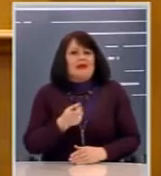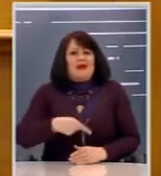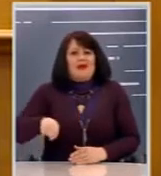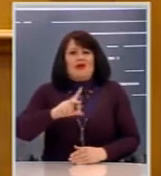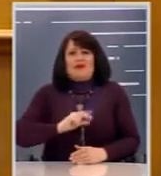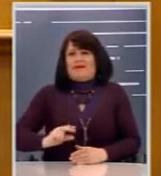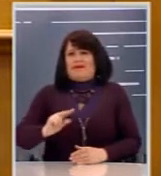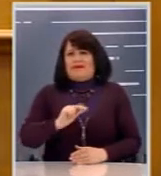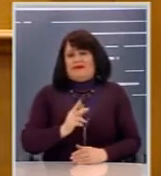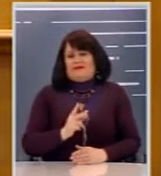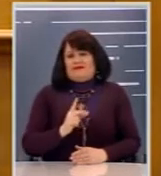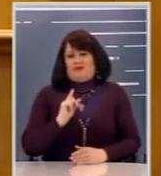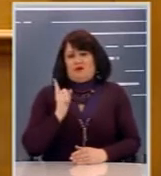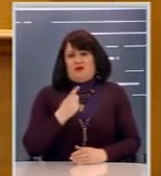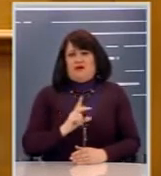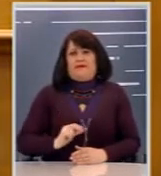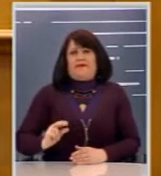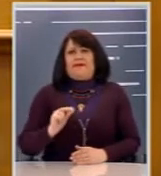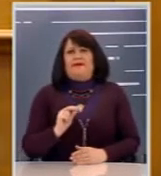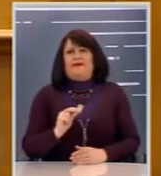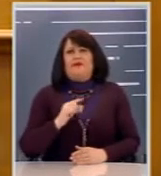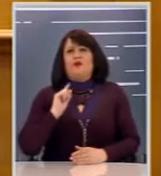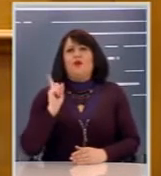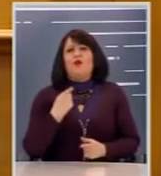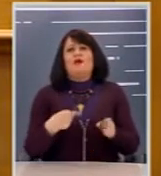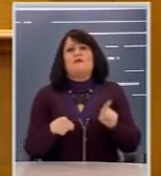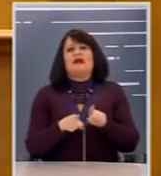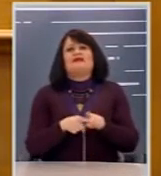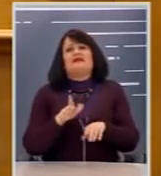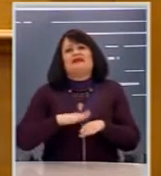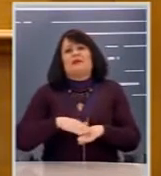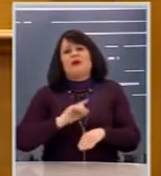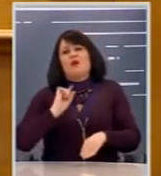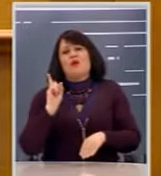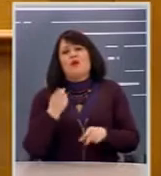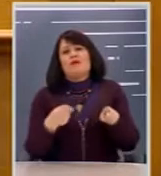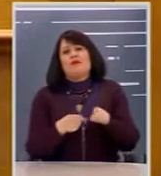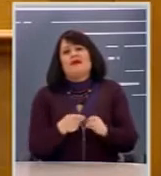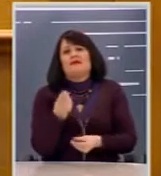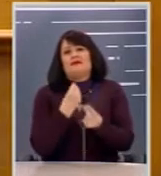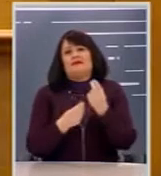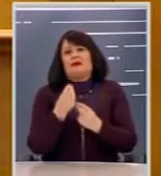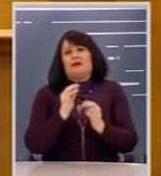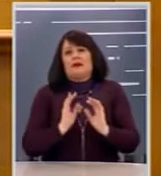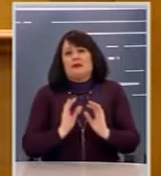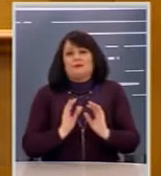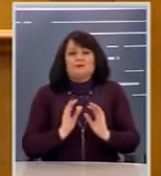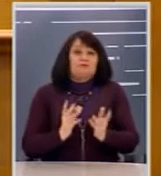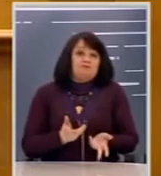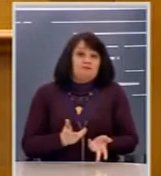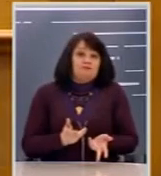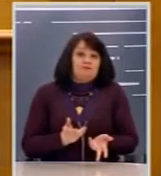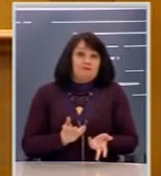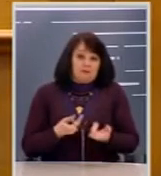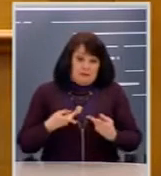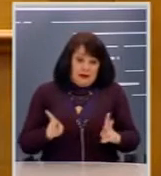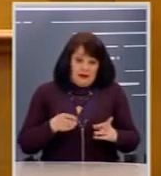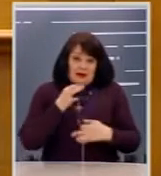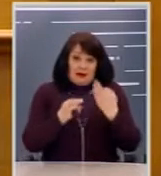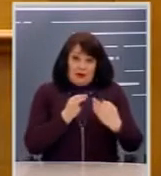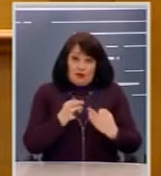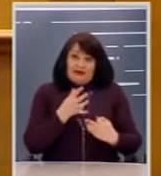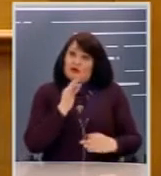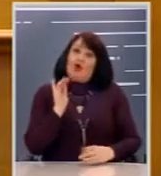είμαστε. Όλοι μαζί τα φάγαμε. Και επιτρέψτε μου να πω, γιατί κύριε